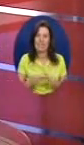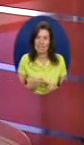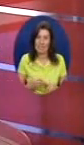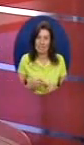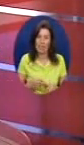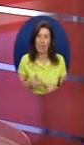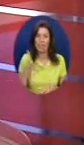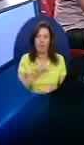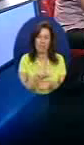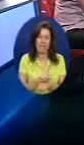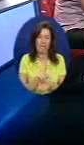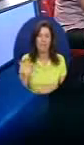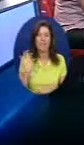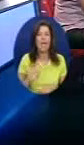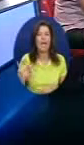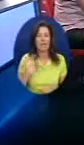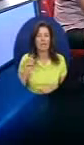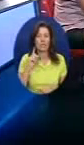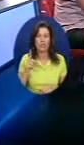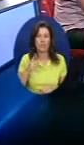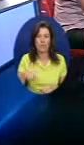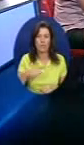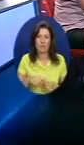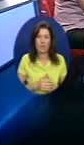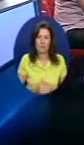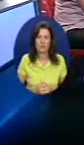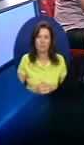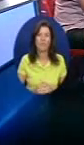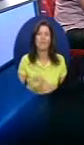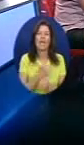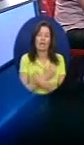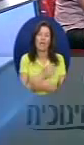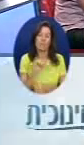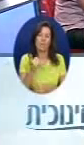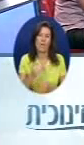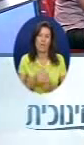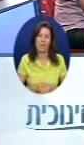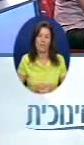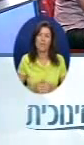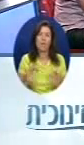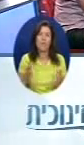שומעים אותנו. חיבוק זה שם, זה